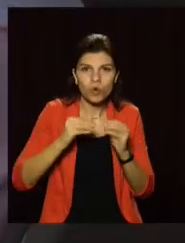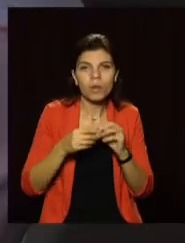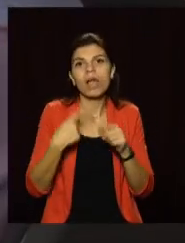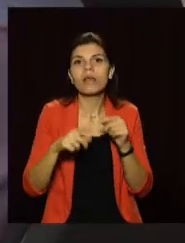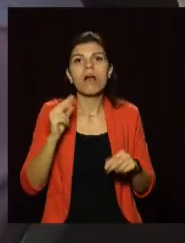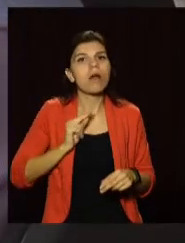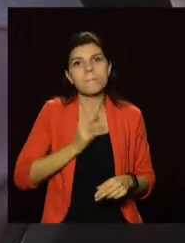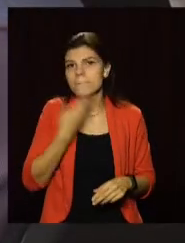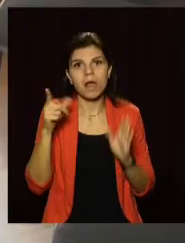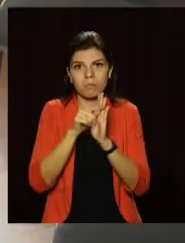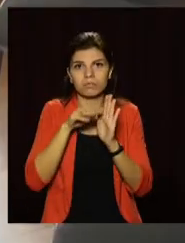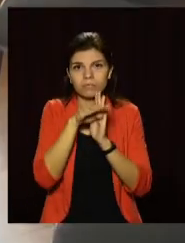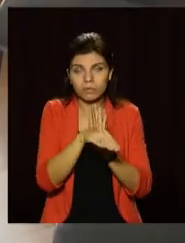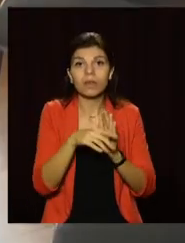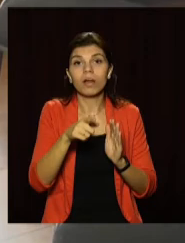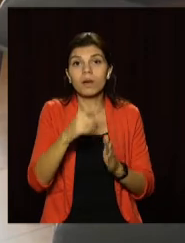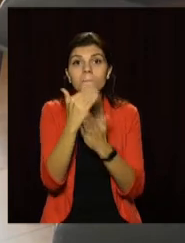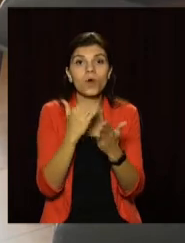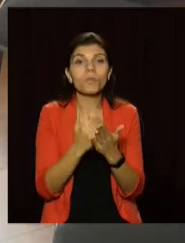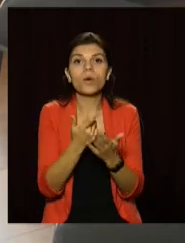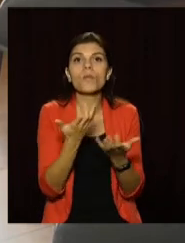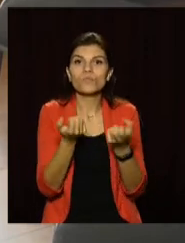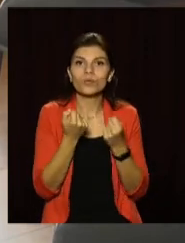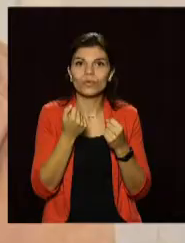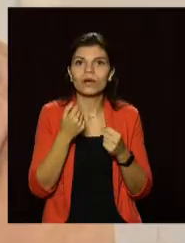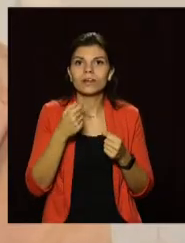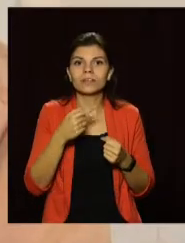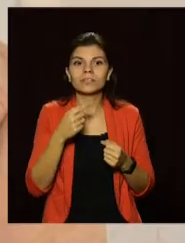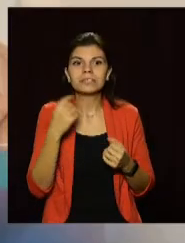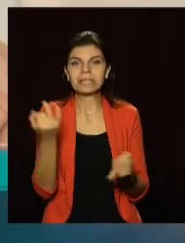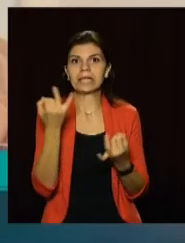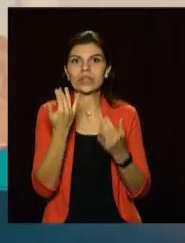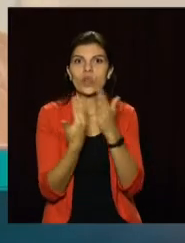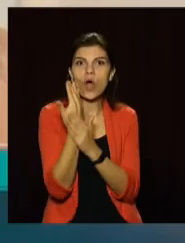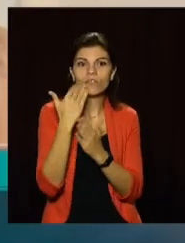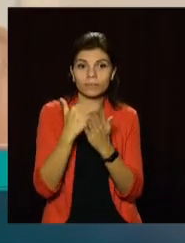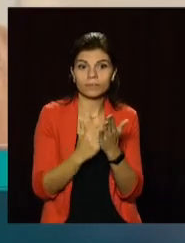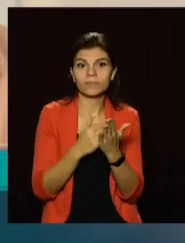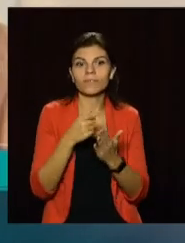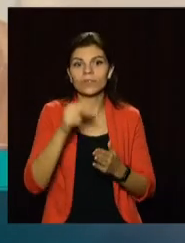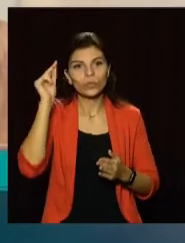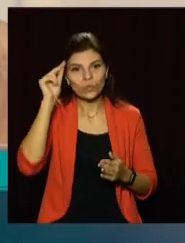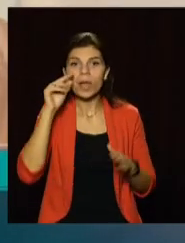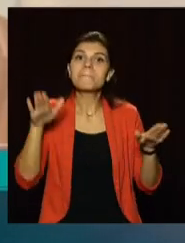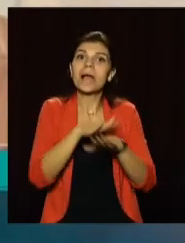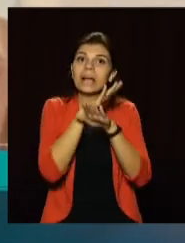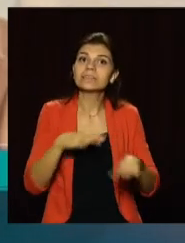пенсіонери. Програми, за якими тут працюють, допомагають їм отримувати корисні навички. Керівник нашого ансамблю розучує з нами